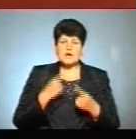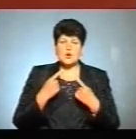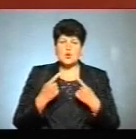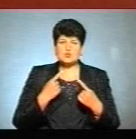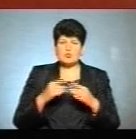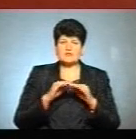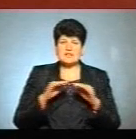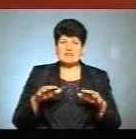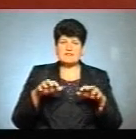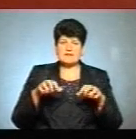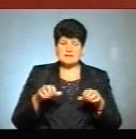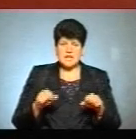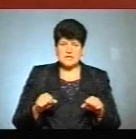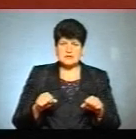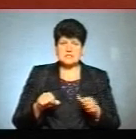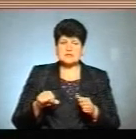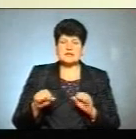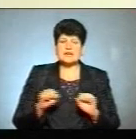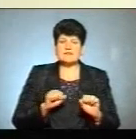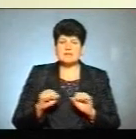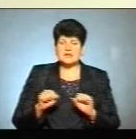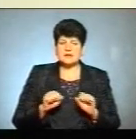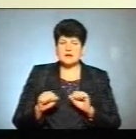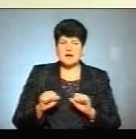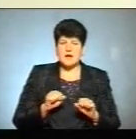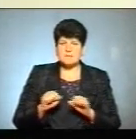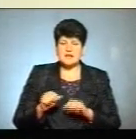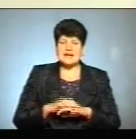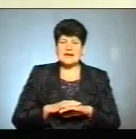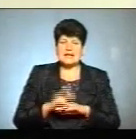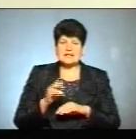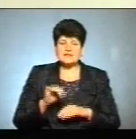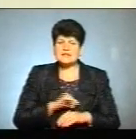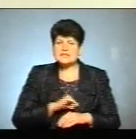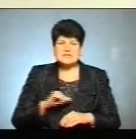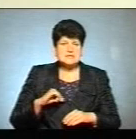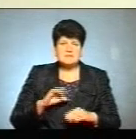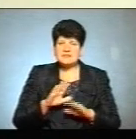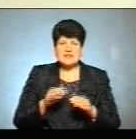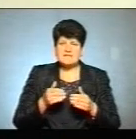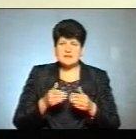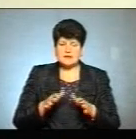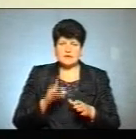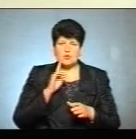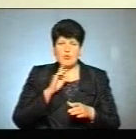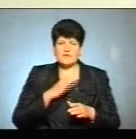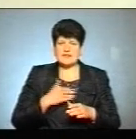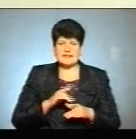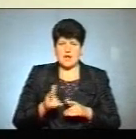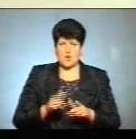на рівні влади з керівниками керівництва ринків, які самі не відкривають, допоки вони не